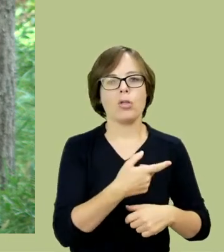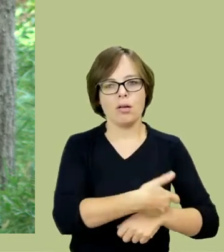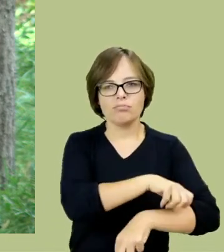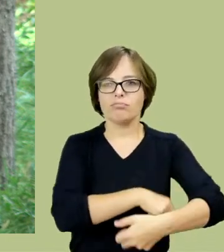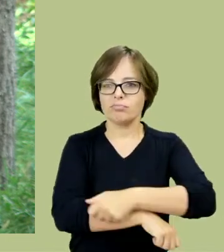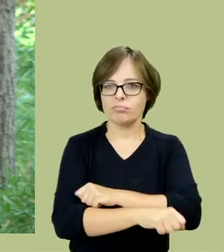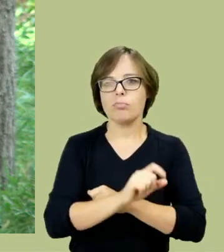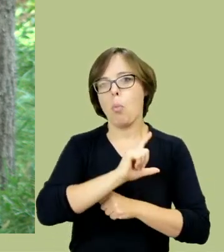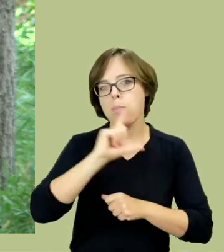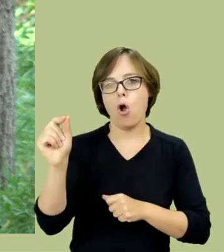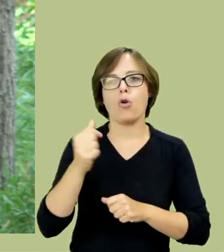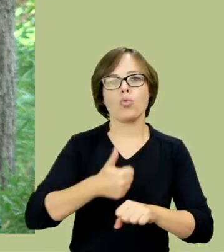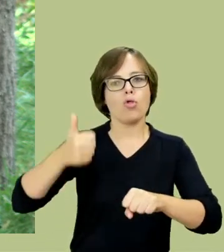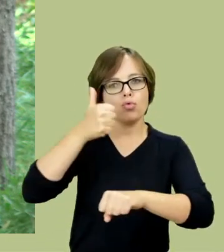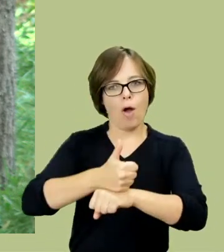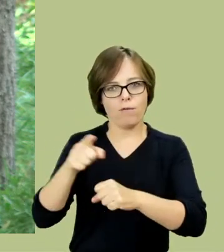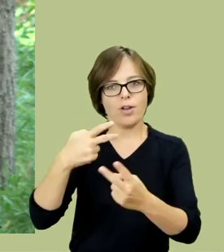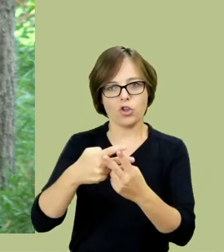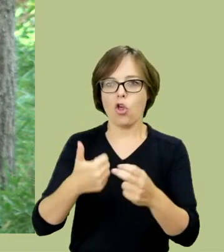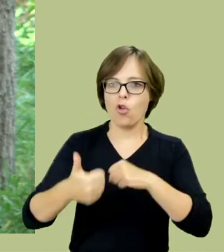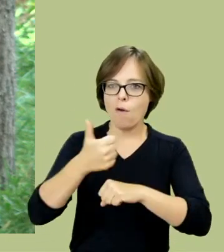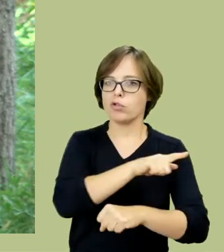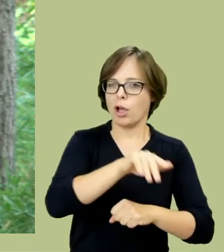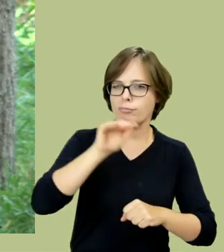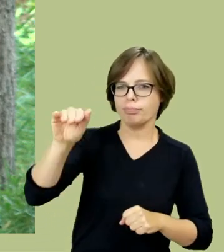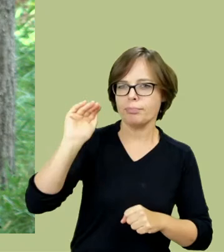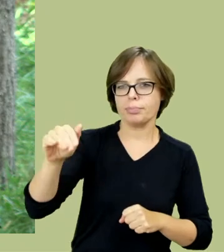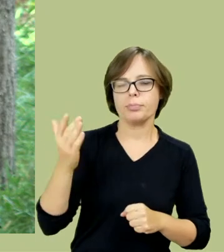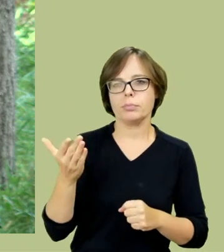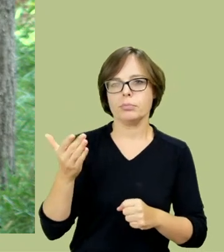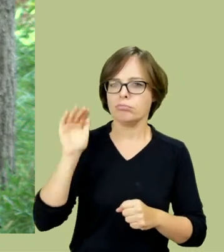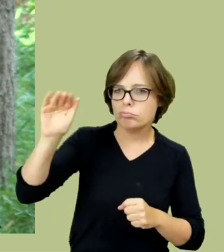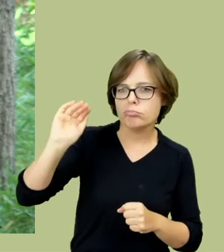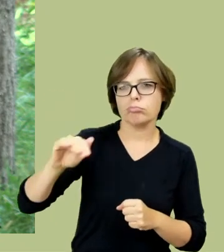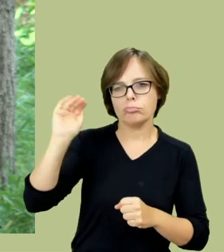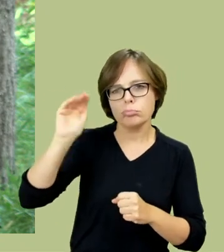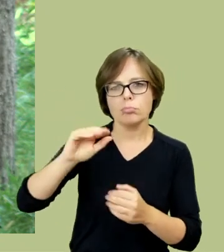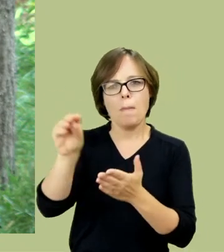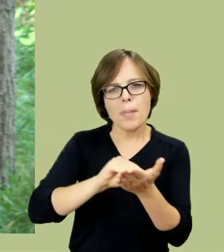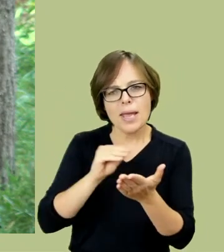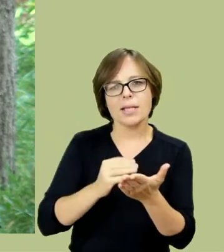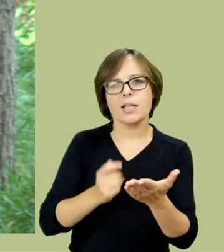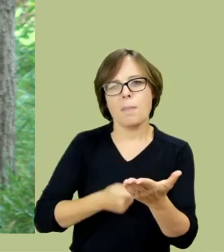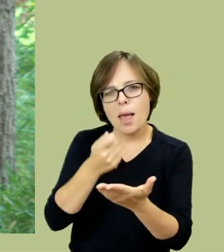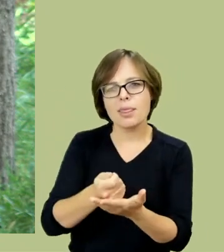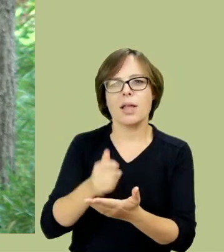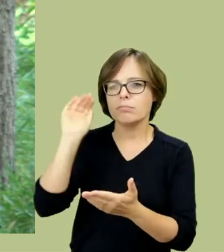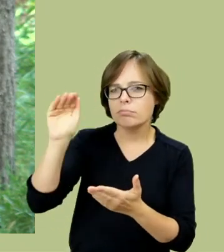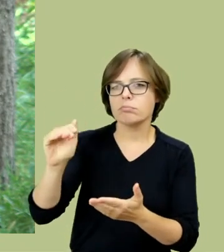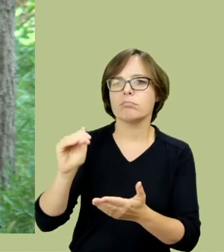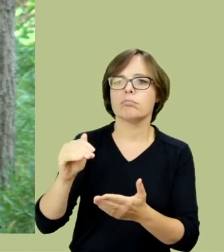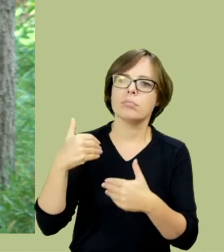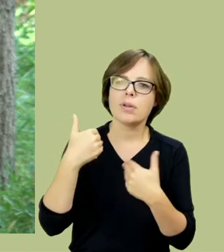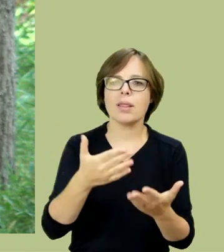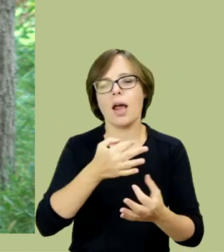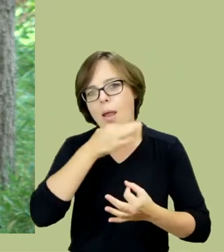do dowódcy jednego, drugiego, trzeciego, zaczęła monitować, pisać petycje o poprawę